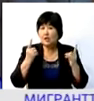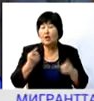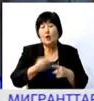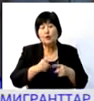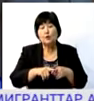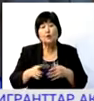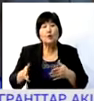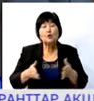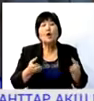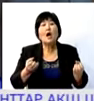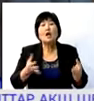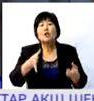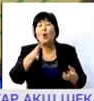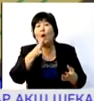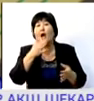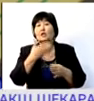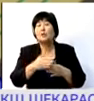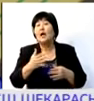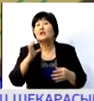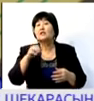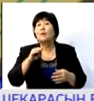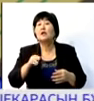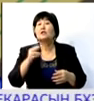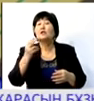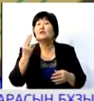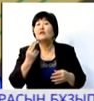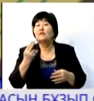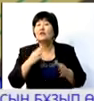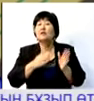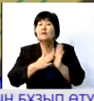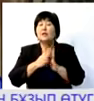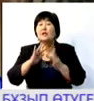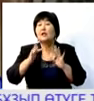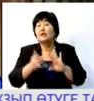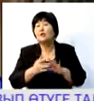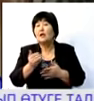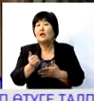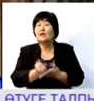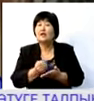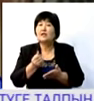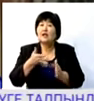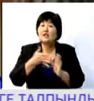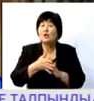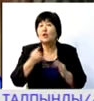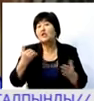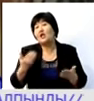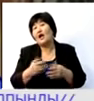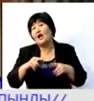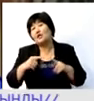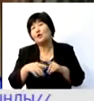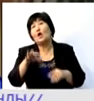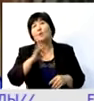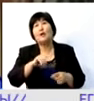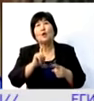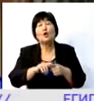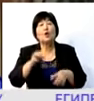қоса жолға қаншама уақытын бөледі. Ал смарт сот пилоттық жобасы артықшылығы ресурстар шығынын азайту әрі жаңа технологияны пайдалану